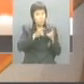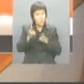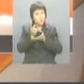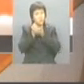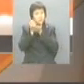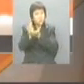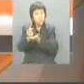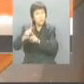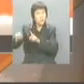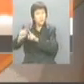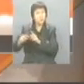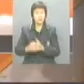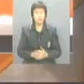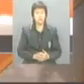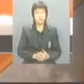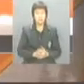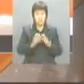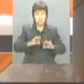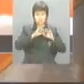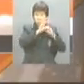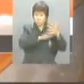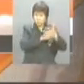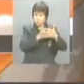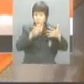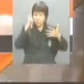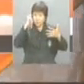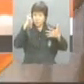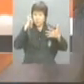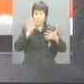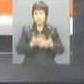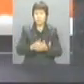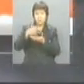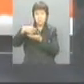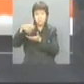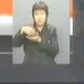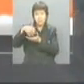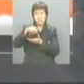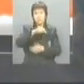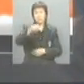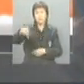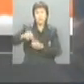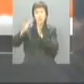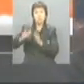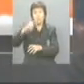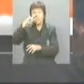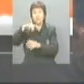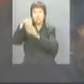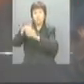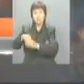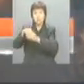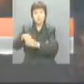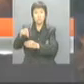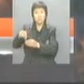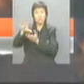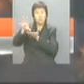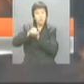ก็ได้กำหนดให้มีหมายเลขโทรศัพท์ฉุกเฉินครับของสถานทูตเพื่อให้คนไทยสามารถโทรมาเพื่อแจ้งข้อมูลและ